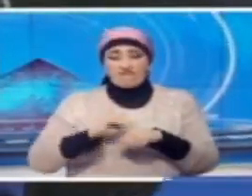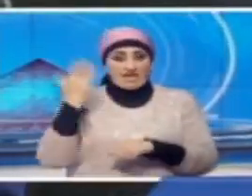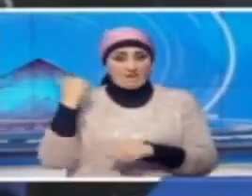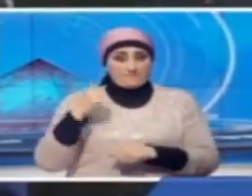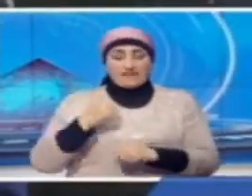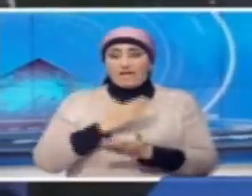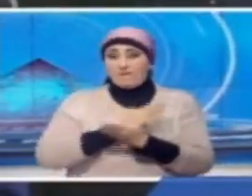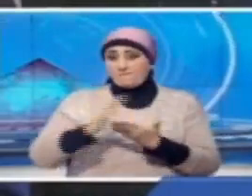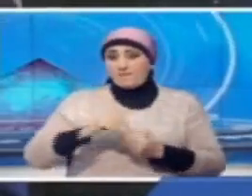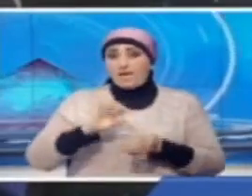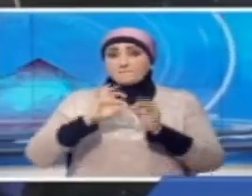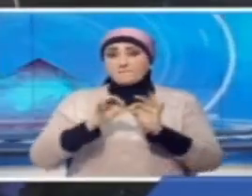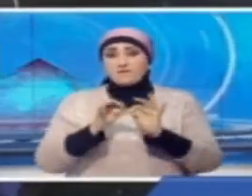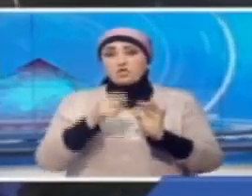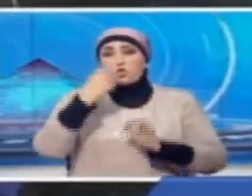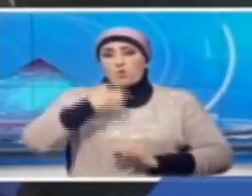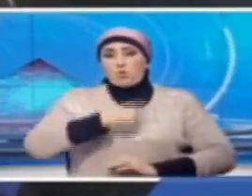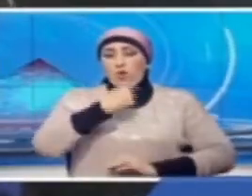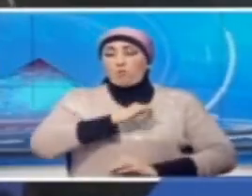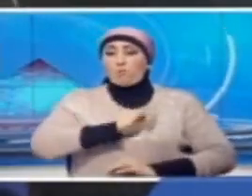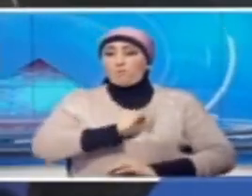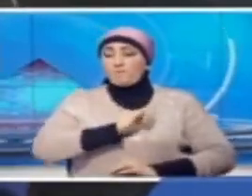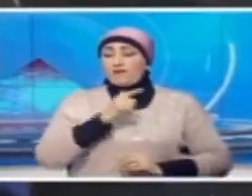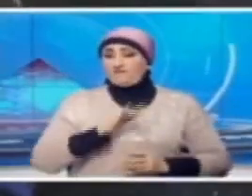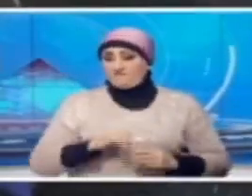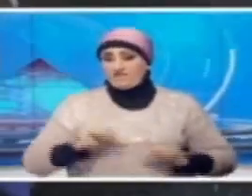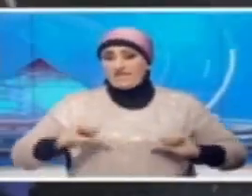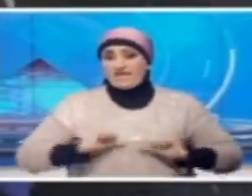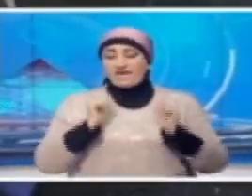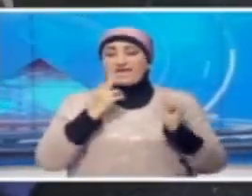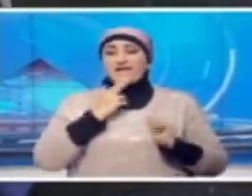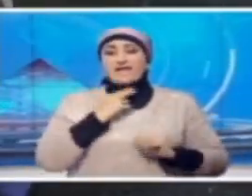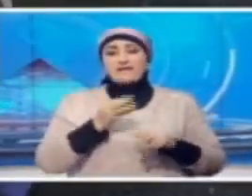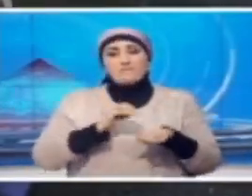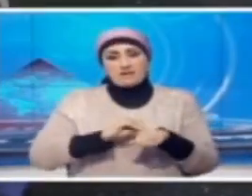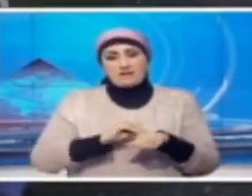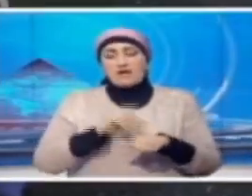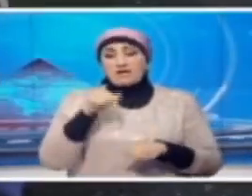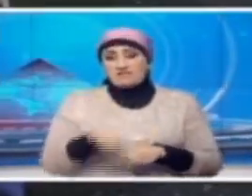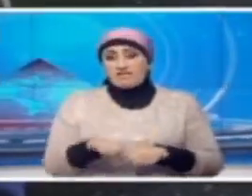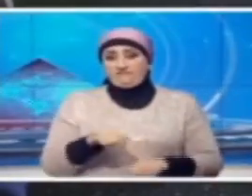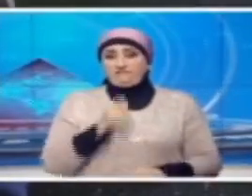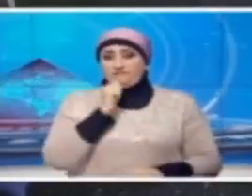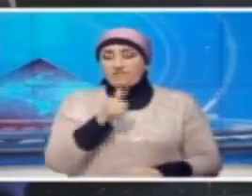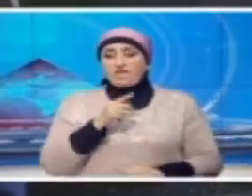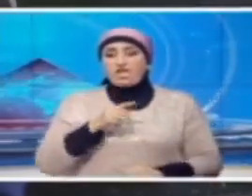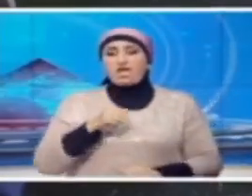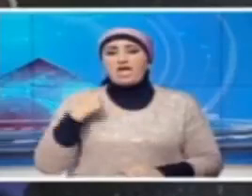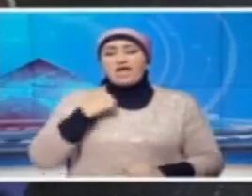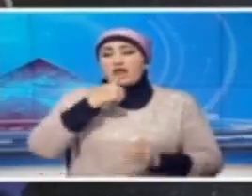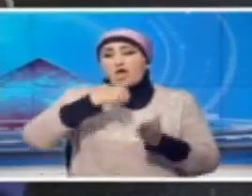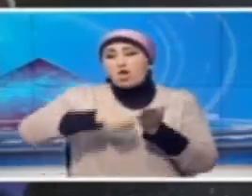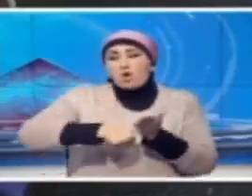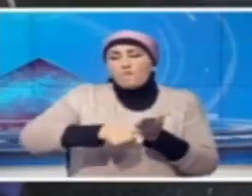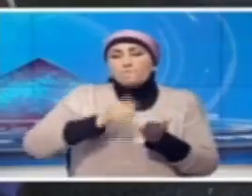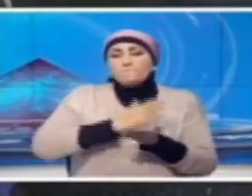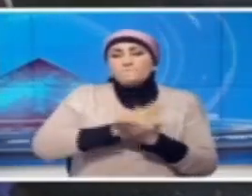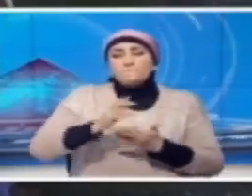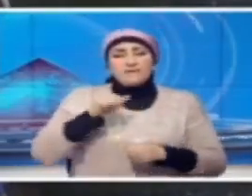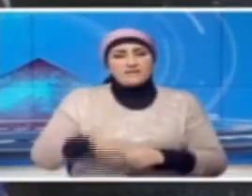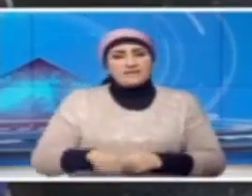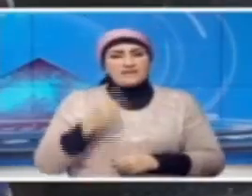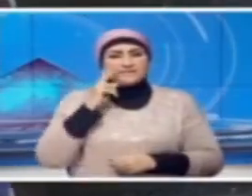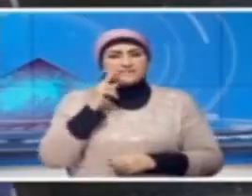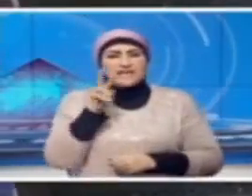أمية مليون مواطن ومواطنة تحت مظلة حياة كريمة. النهاردة كنا بنتكلم على أن الأمية والزيادة السكانية هم